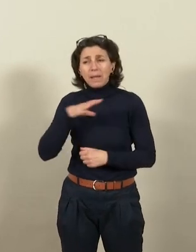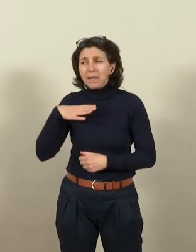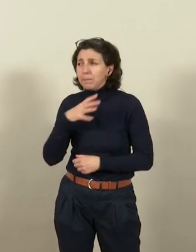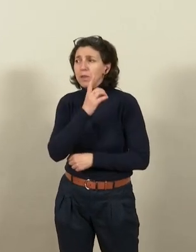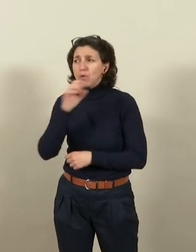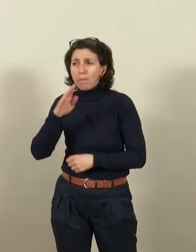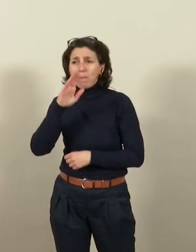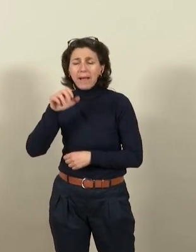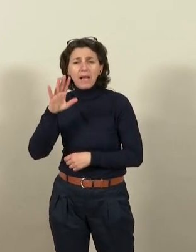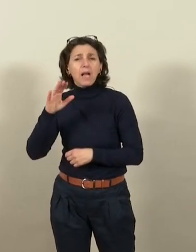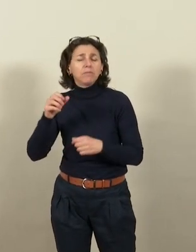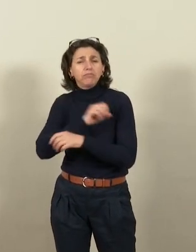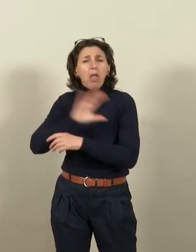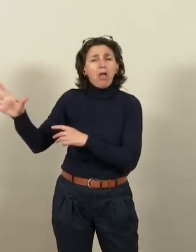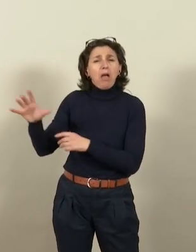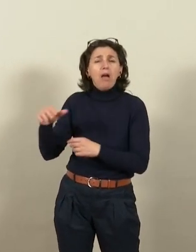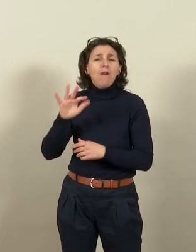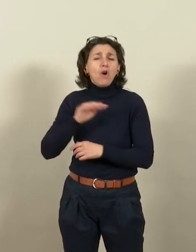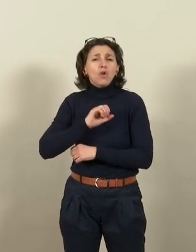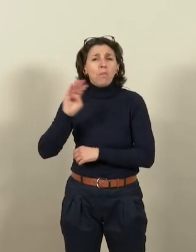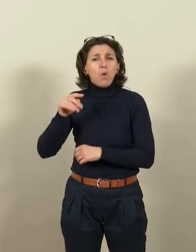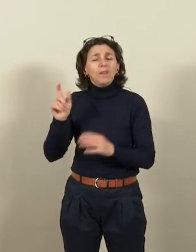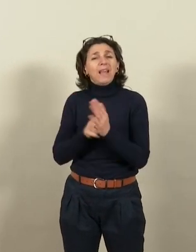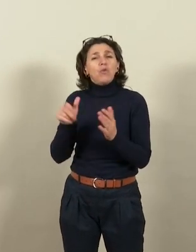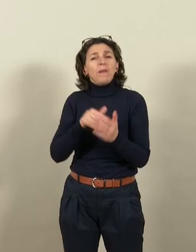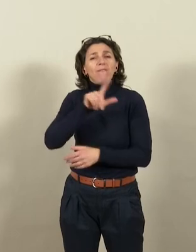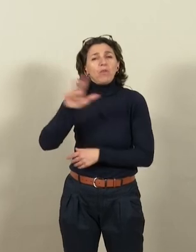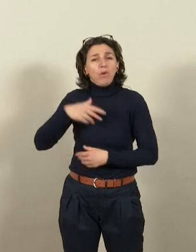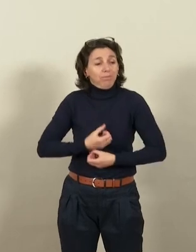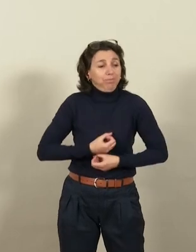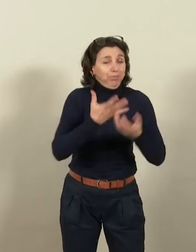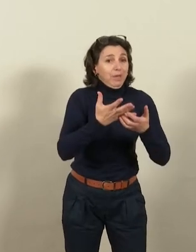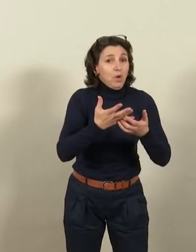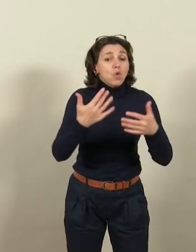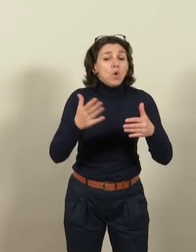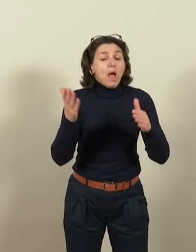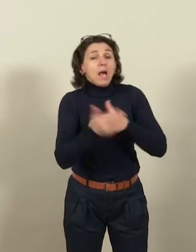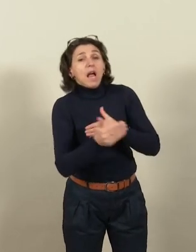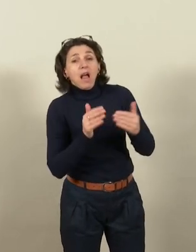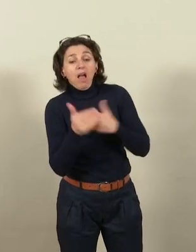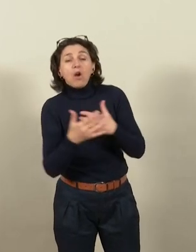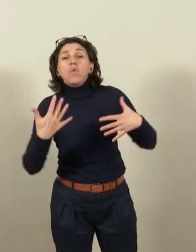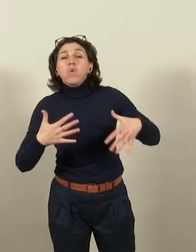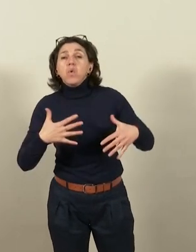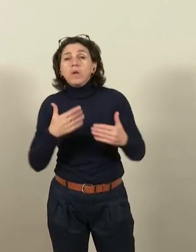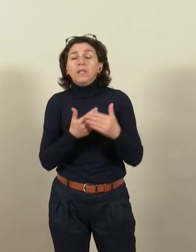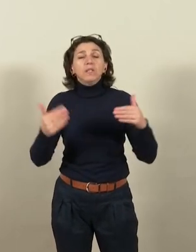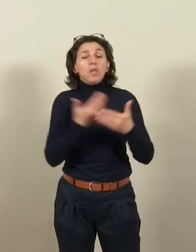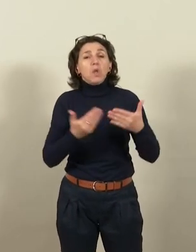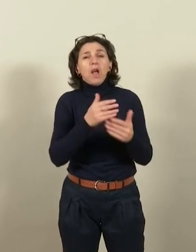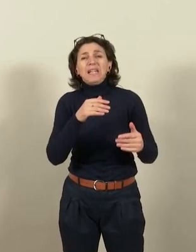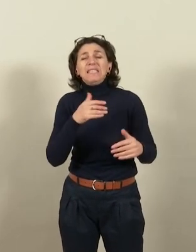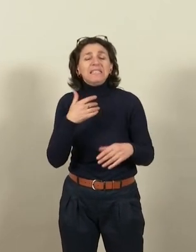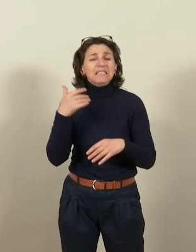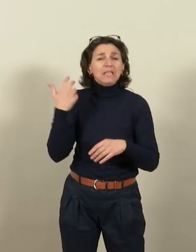2023 quand vous parlez vous avez beaucoup à perdre les représailles elles existent face à ça Céline mrier le disait